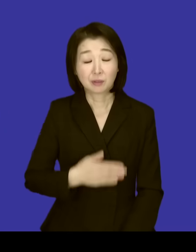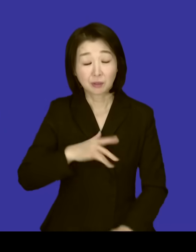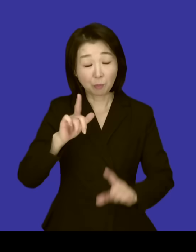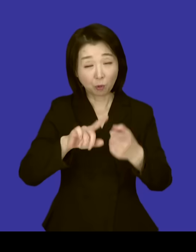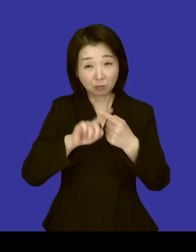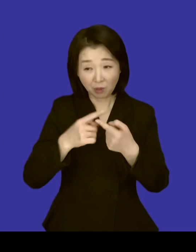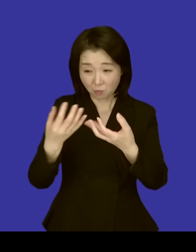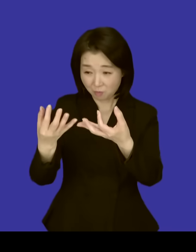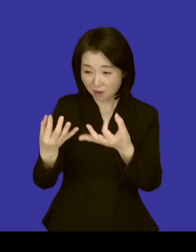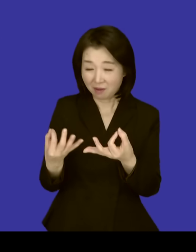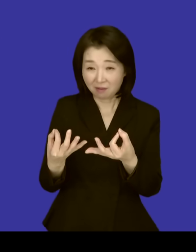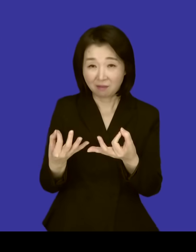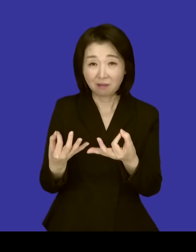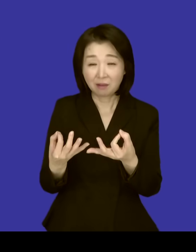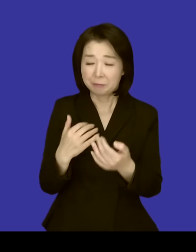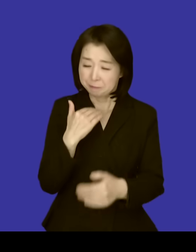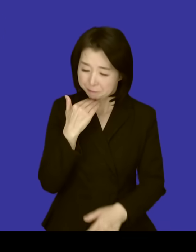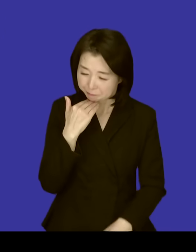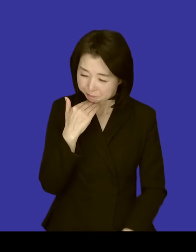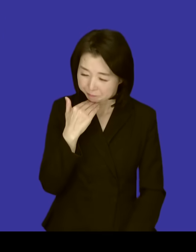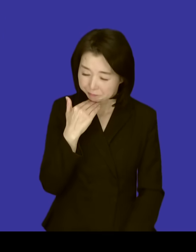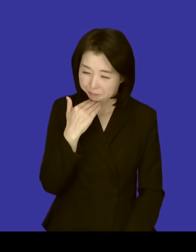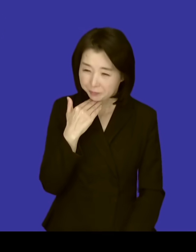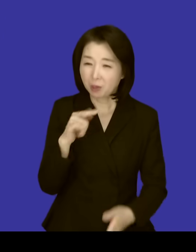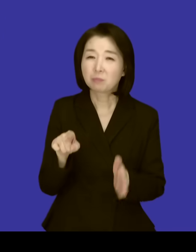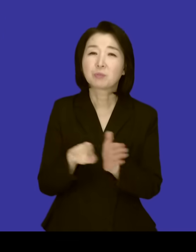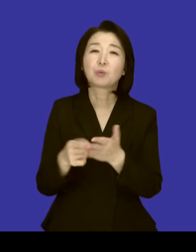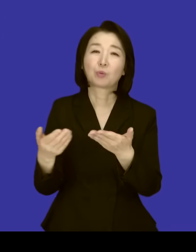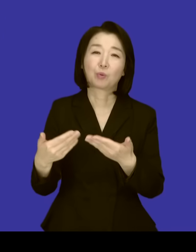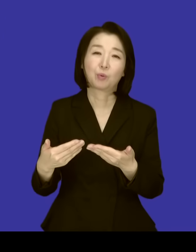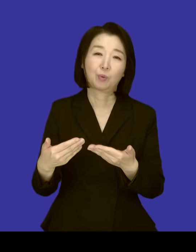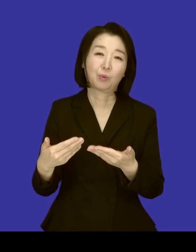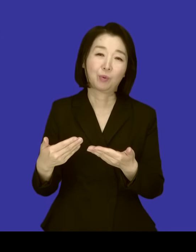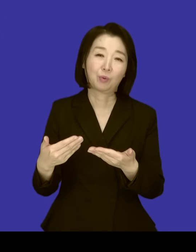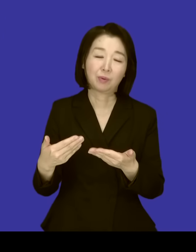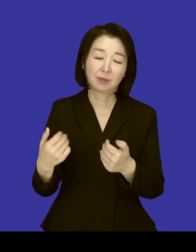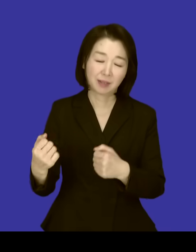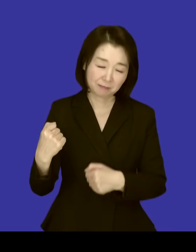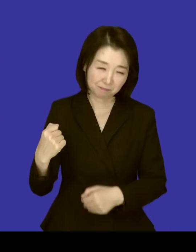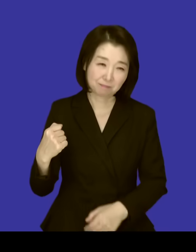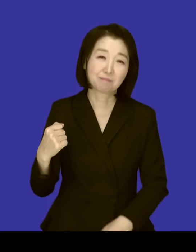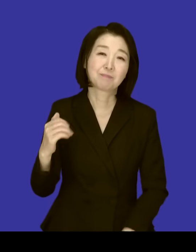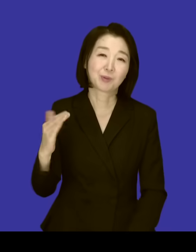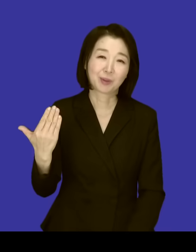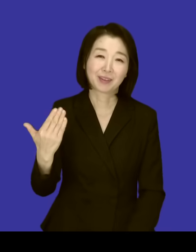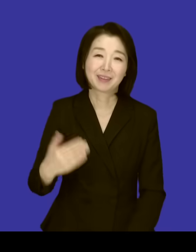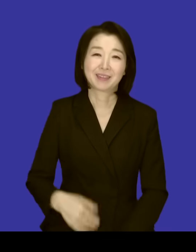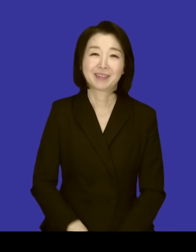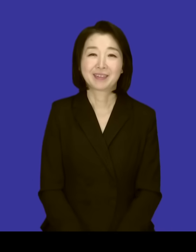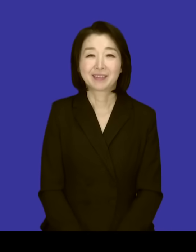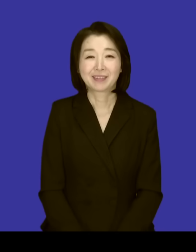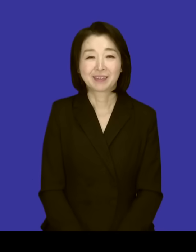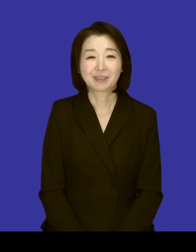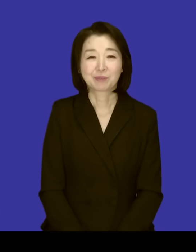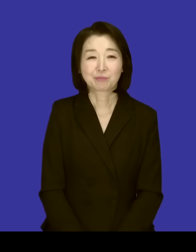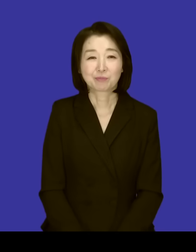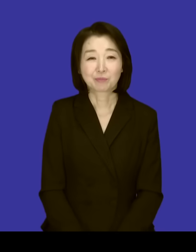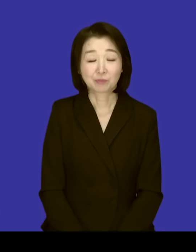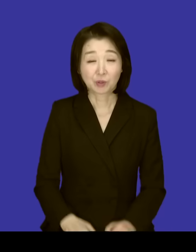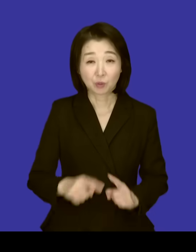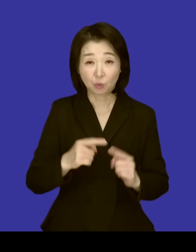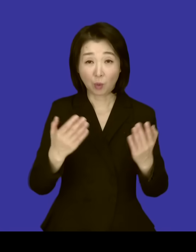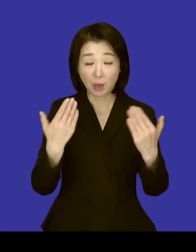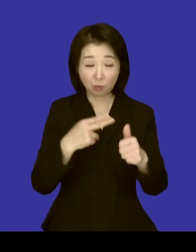그냥 보시고 네. 기다려주시고 믿어주시고 그런 게 굉장히 큰 힘이 되었습니다. 그러네요. 언젠가 우리